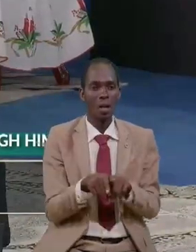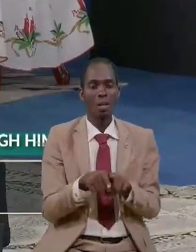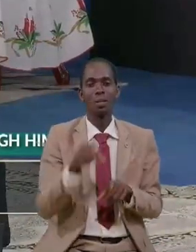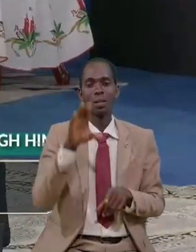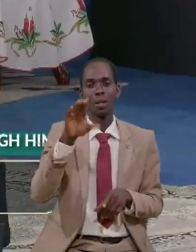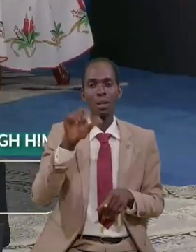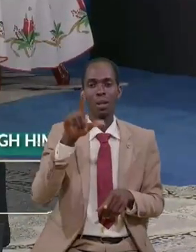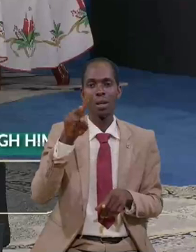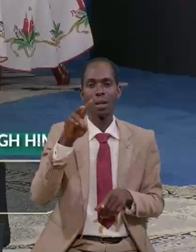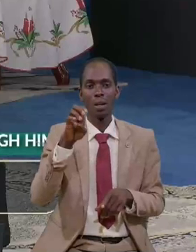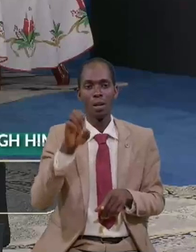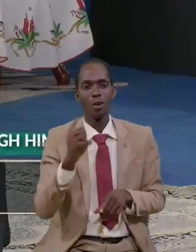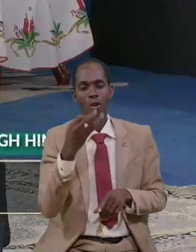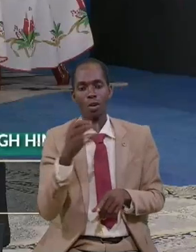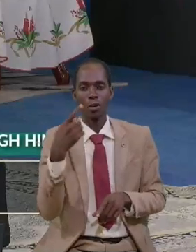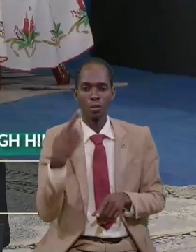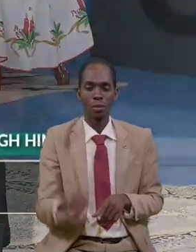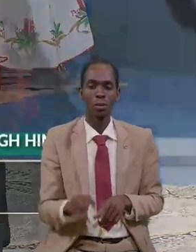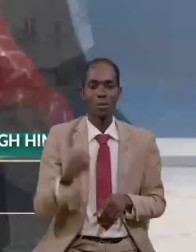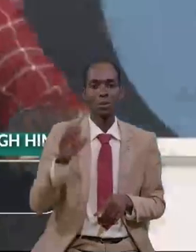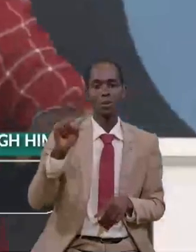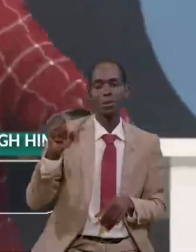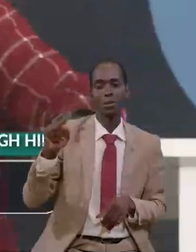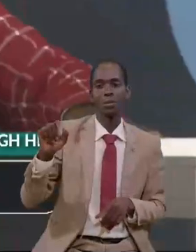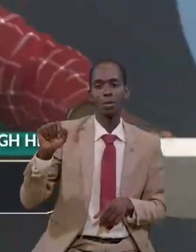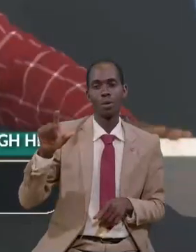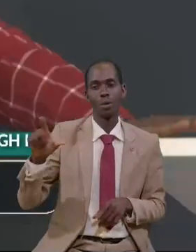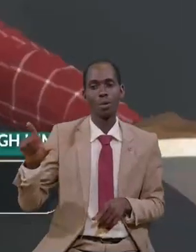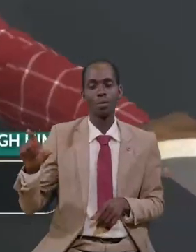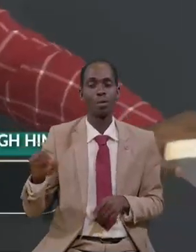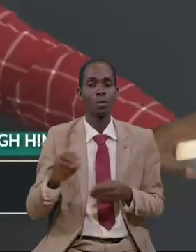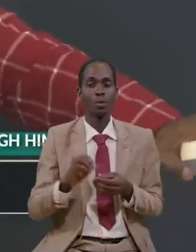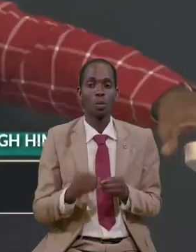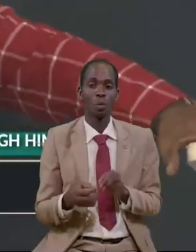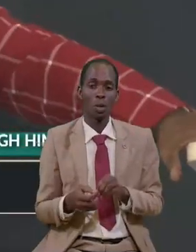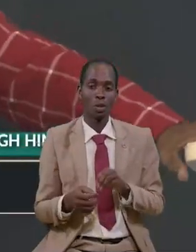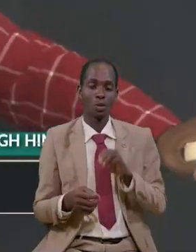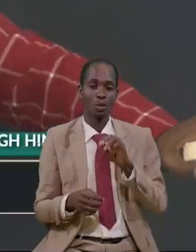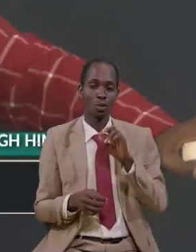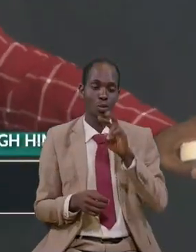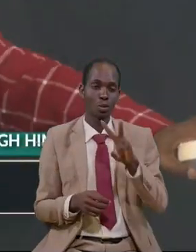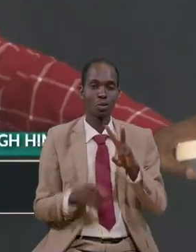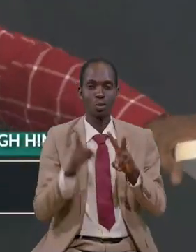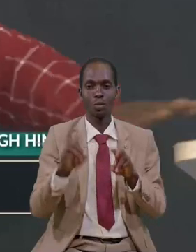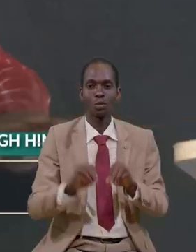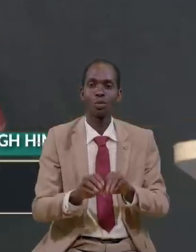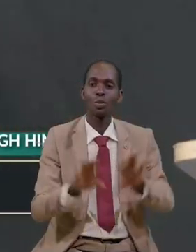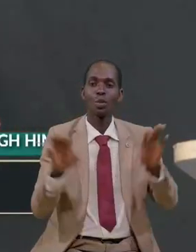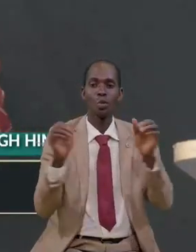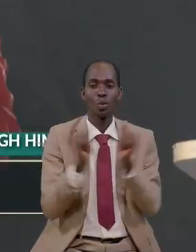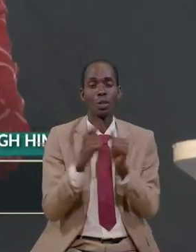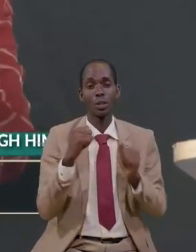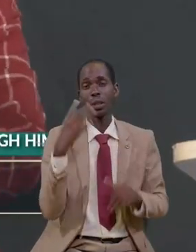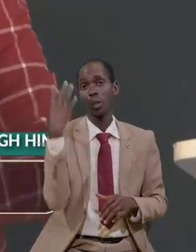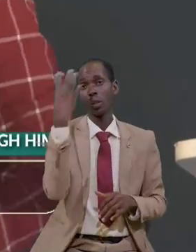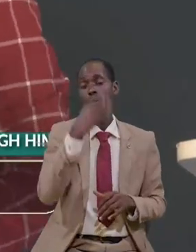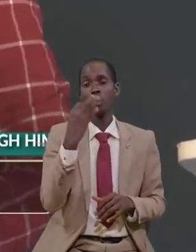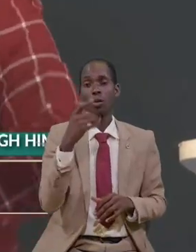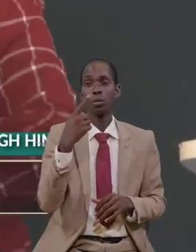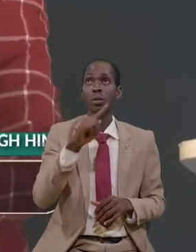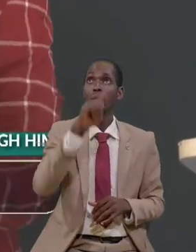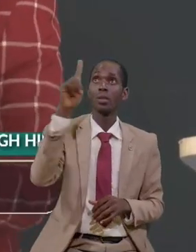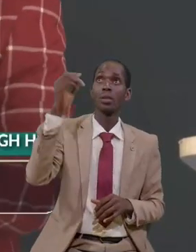vous sortirez et vous sauterez comme des veaux d'une vous brillez avec